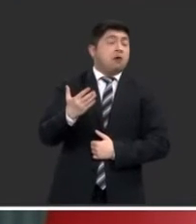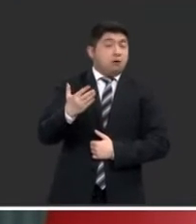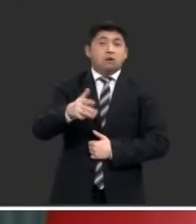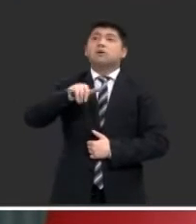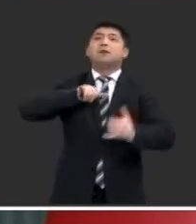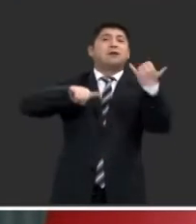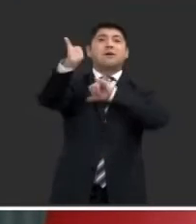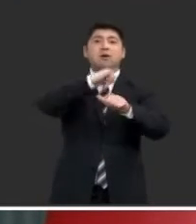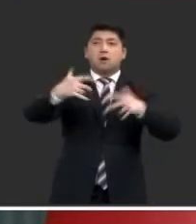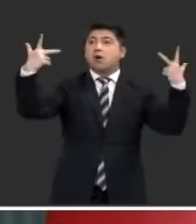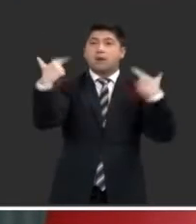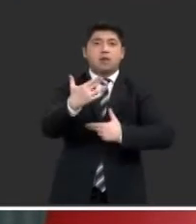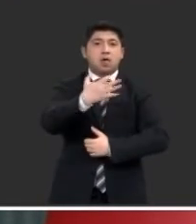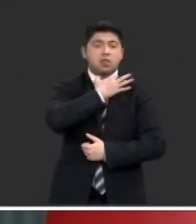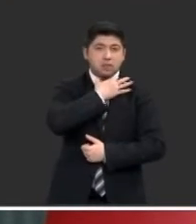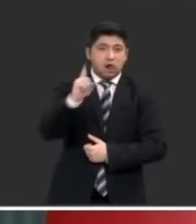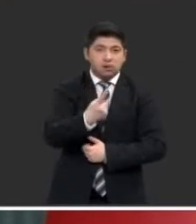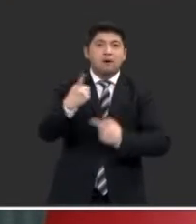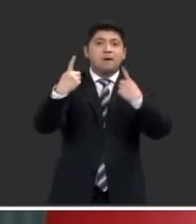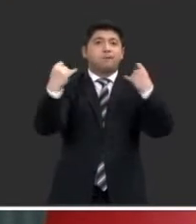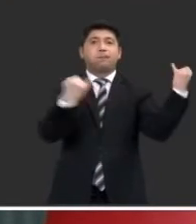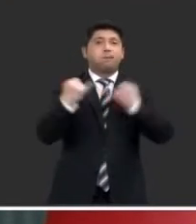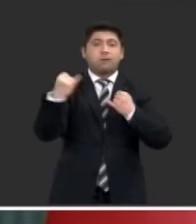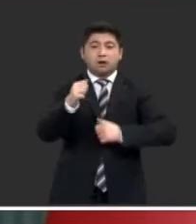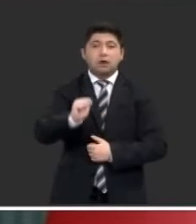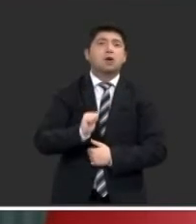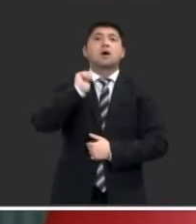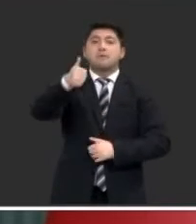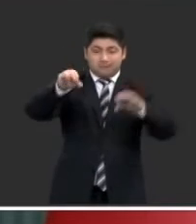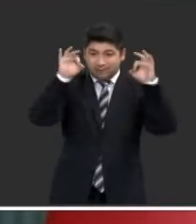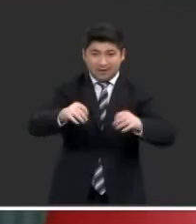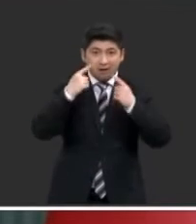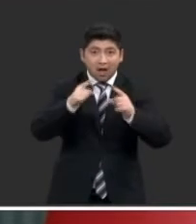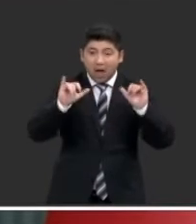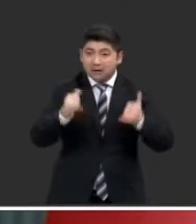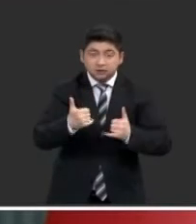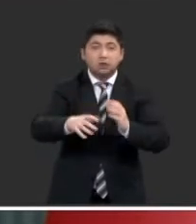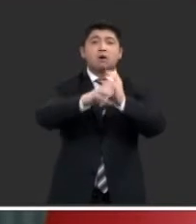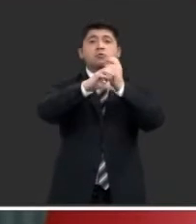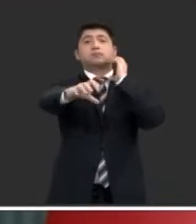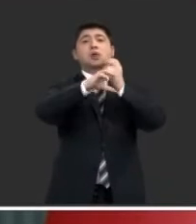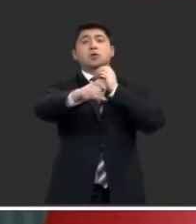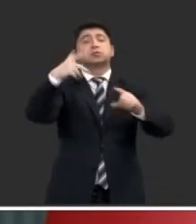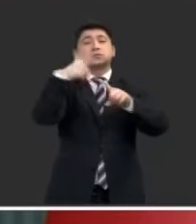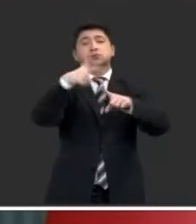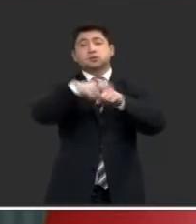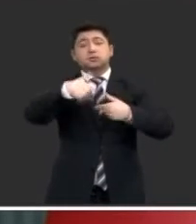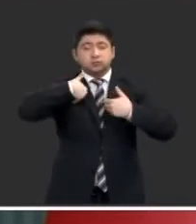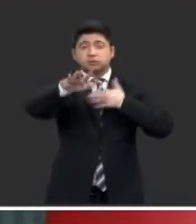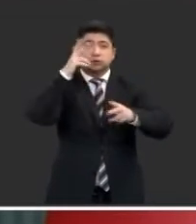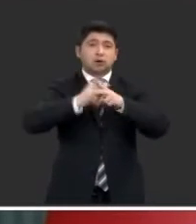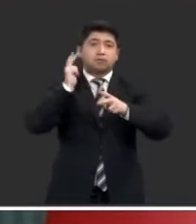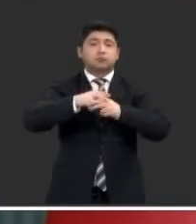trafiğinin kapanması üzerine çatışmanın ertesi gününden itibaren de otobüslerle tahliye